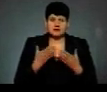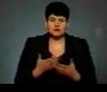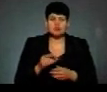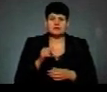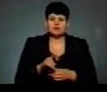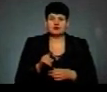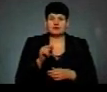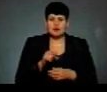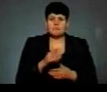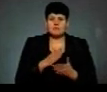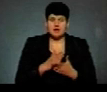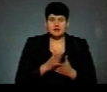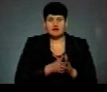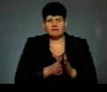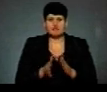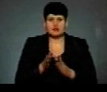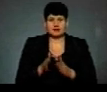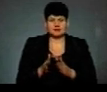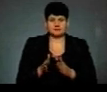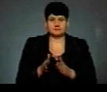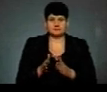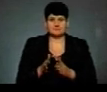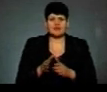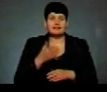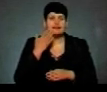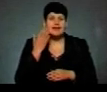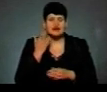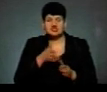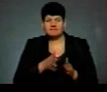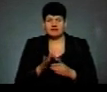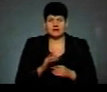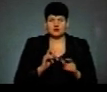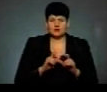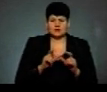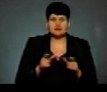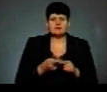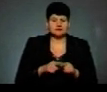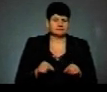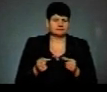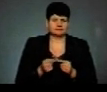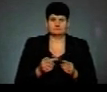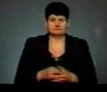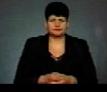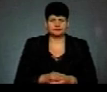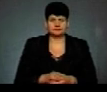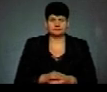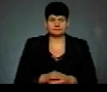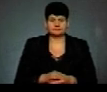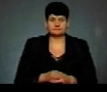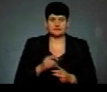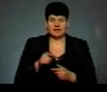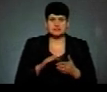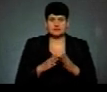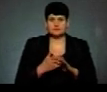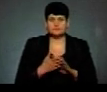вона мала вихід, на відміну від інших, навіть легший вихід студентів, це однозначно. Така